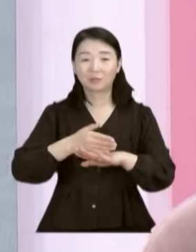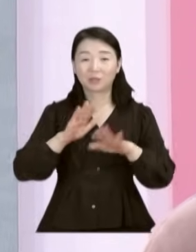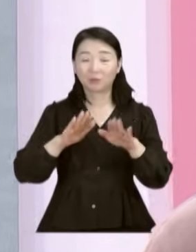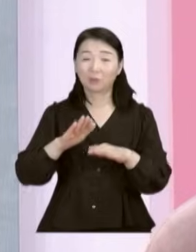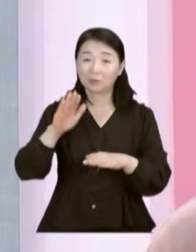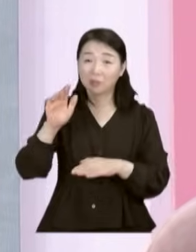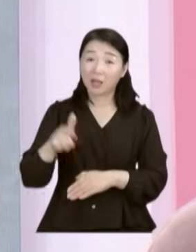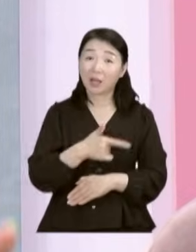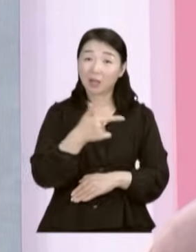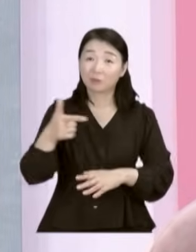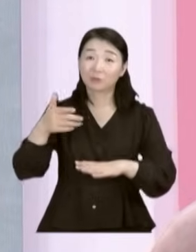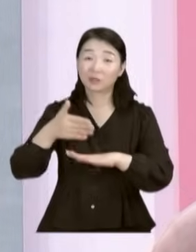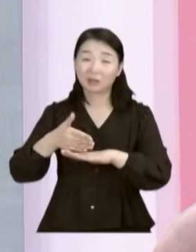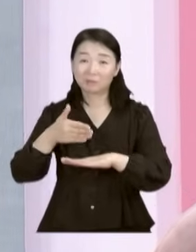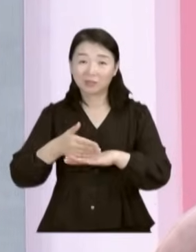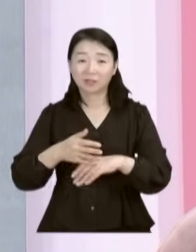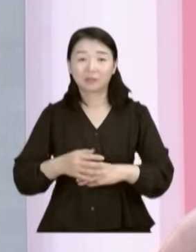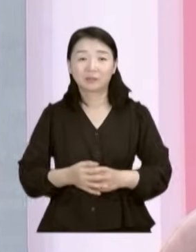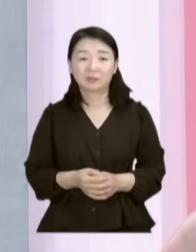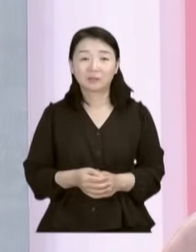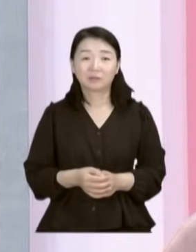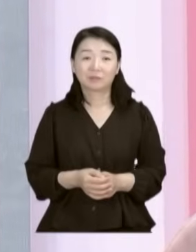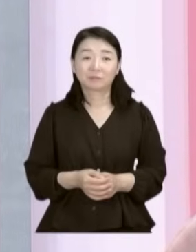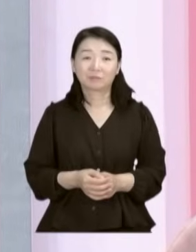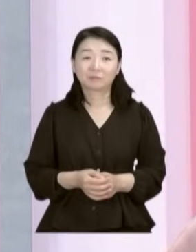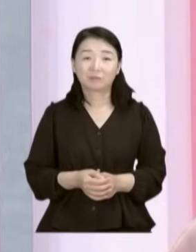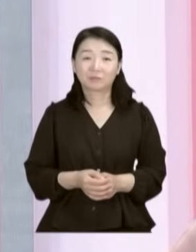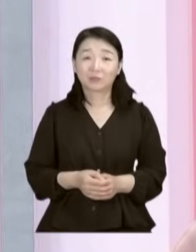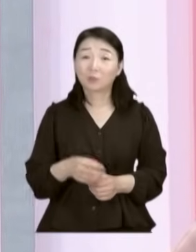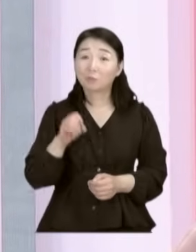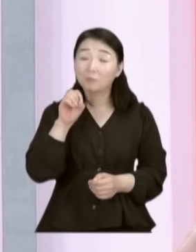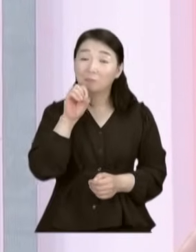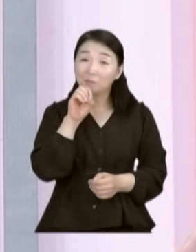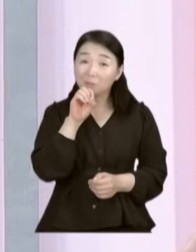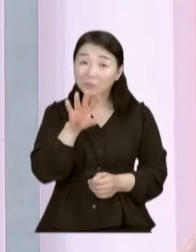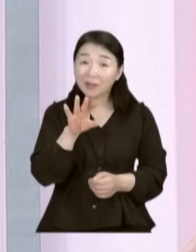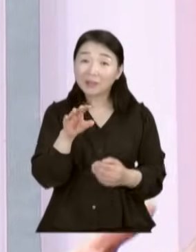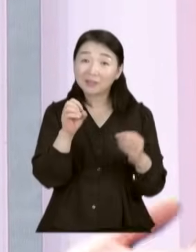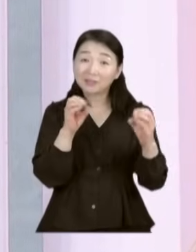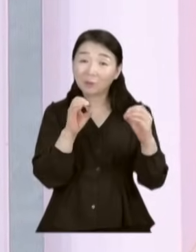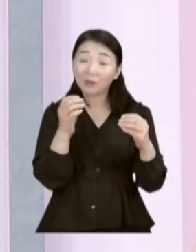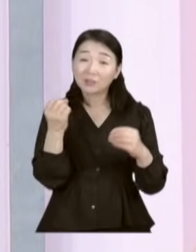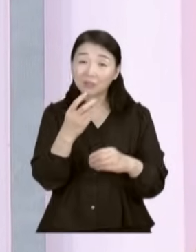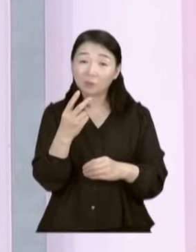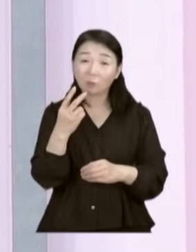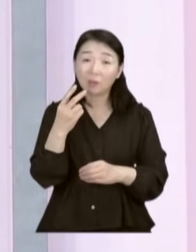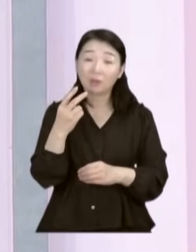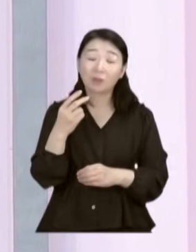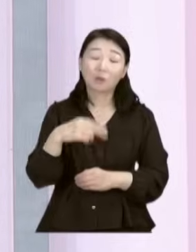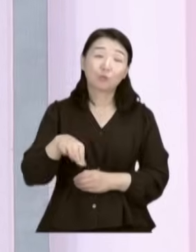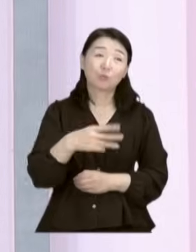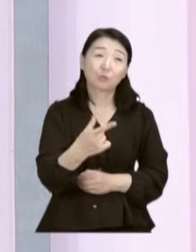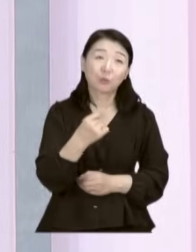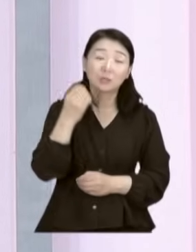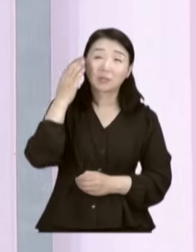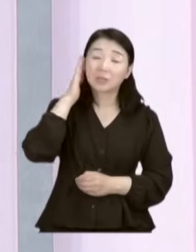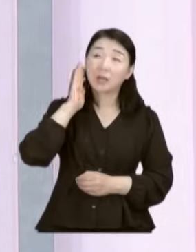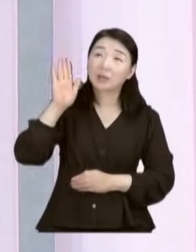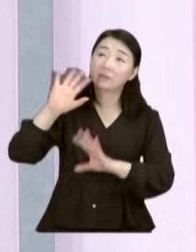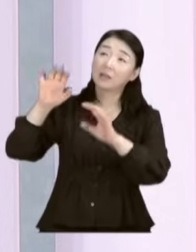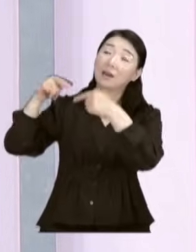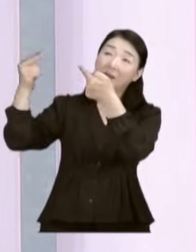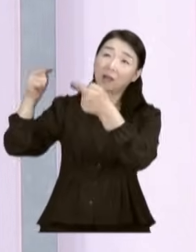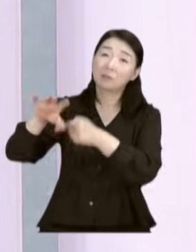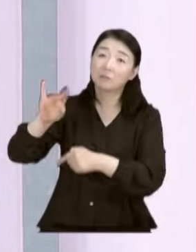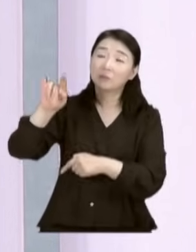오늘 하루가 감사하고 그리고 그 얘기를 자주 해요 그러니까 우리 다 어차피 하늘나라 간다